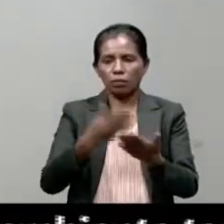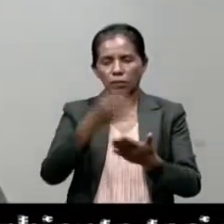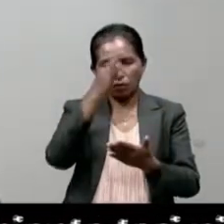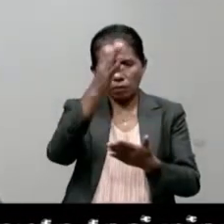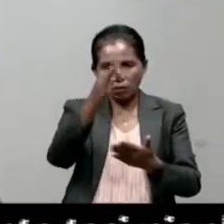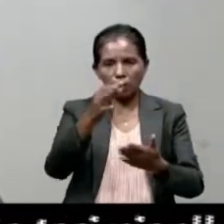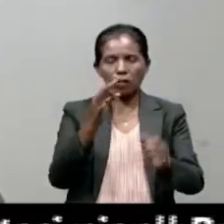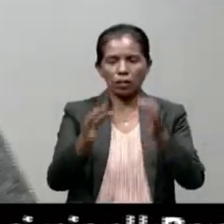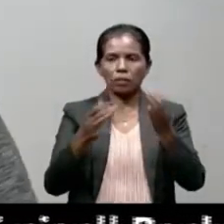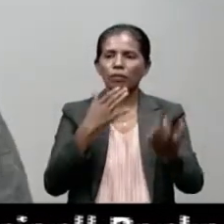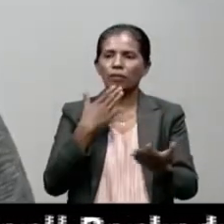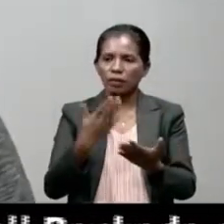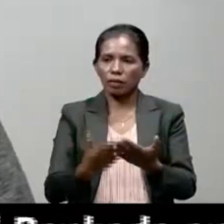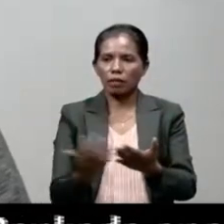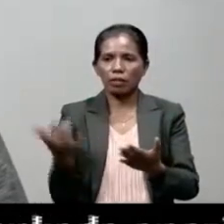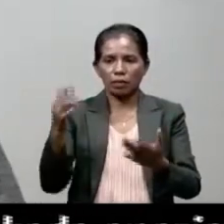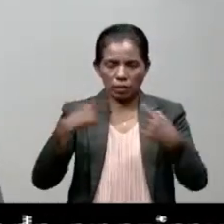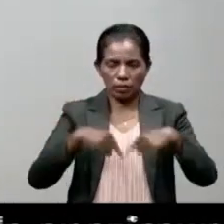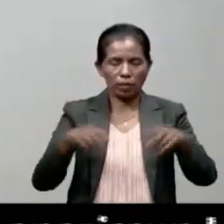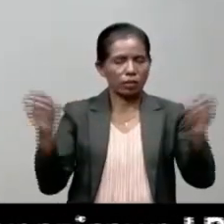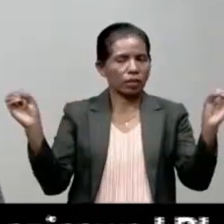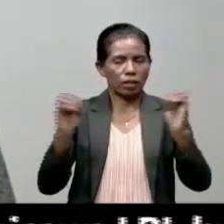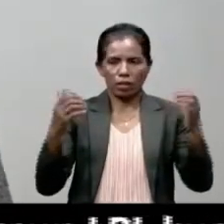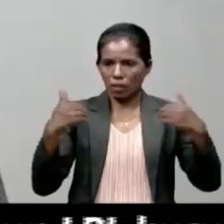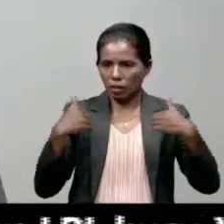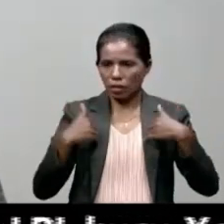kare diak mak sira fila sela iha antau